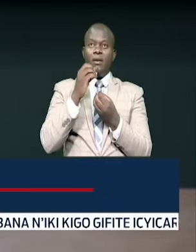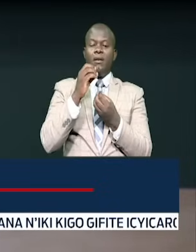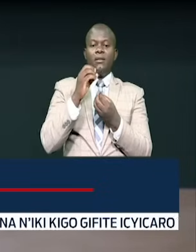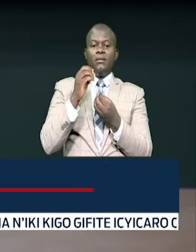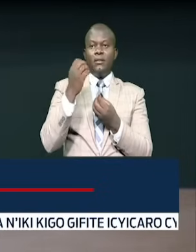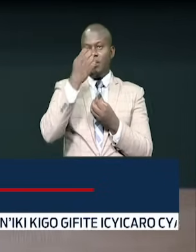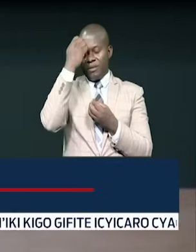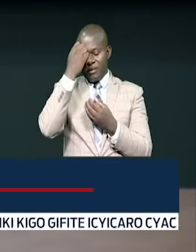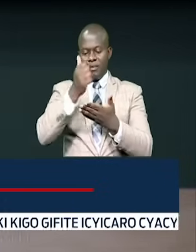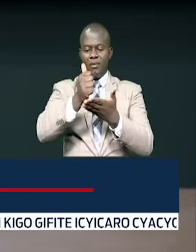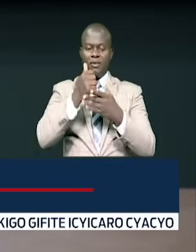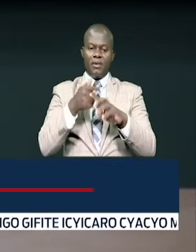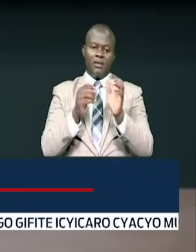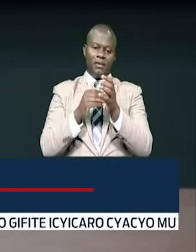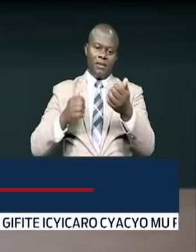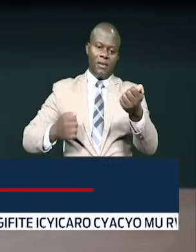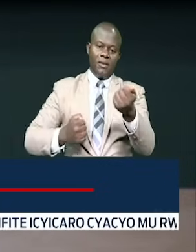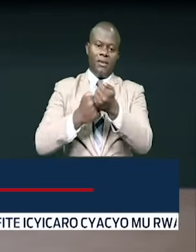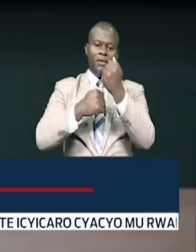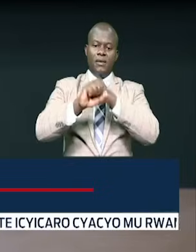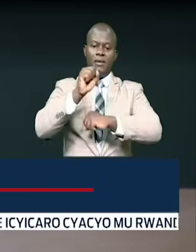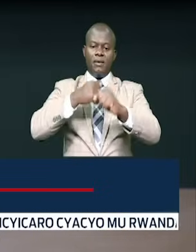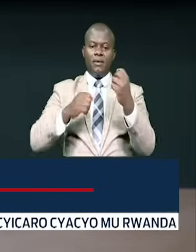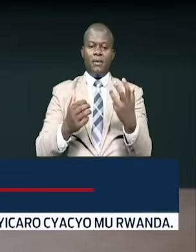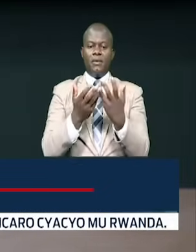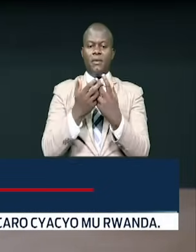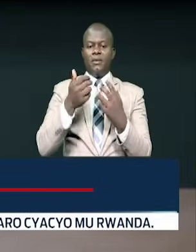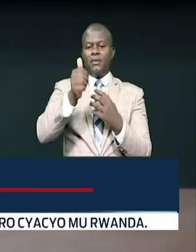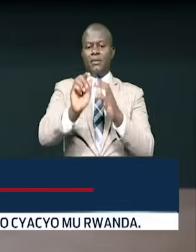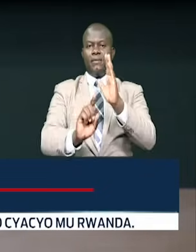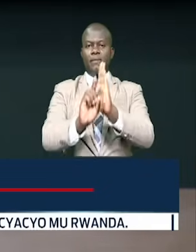ubidufashamo ndetse unadushyigikira mu bikorwa bijyanye n'iryo terambere.